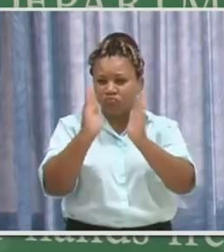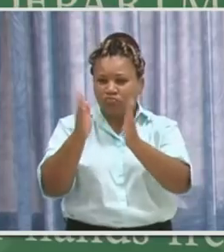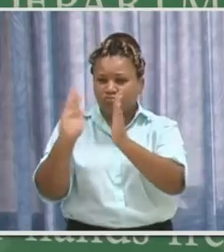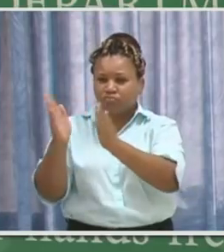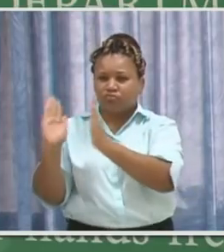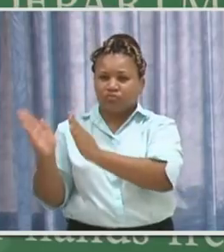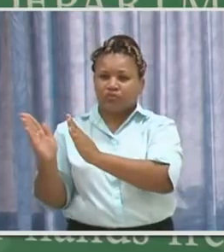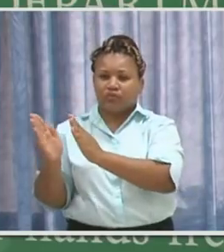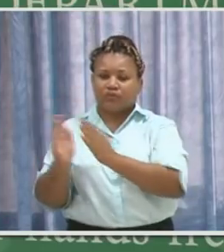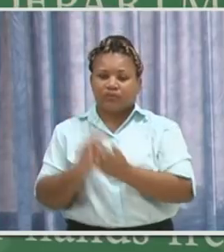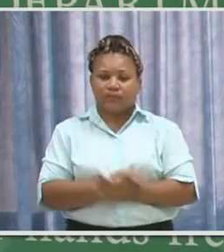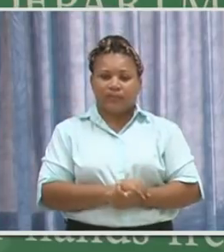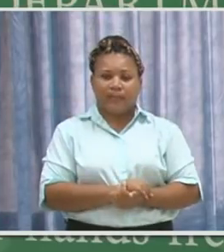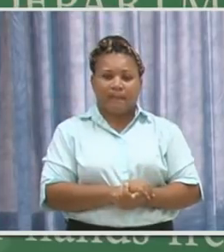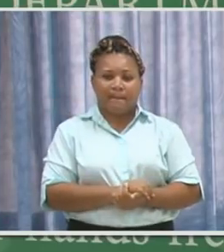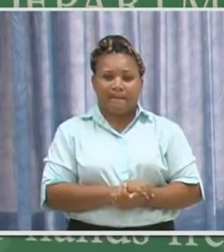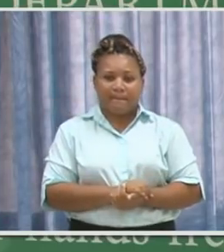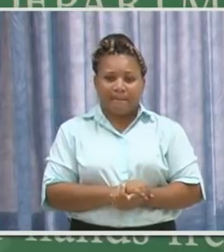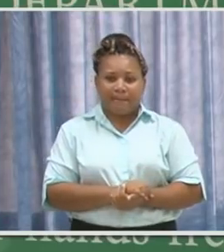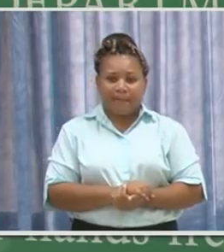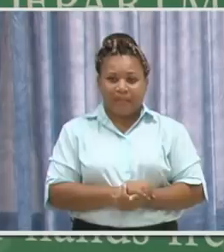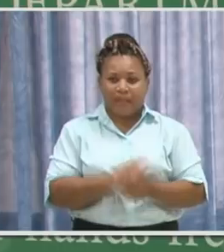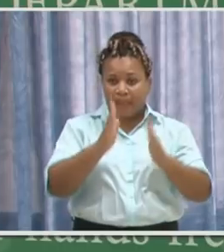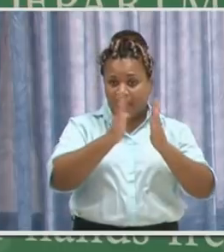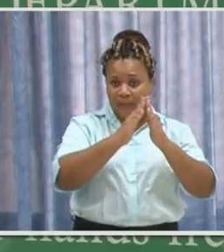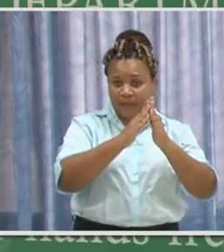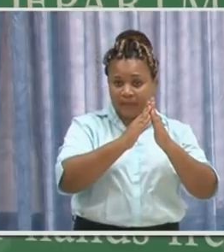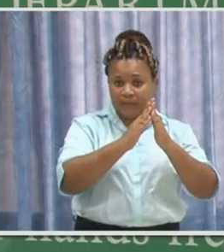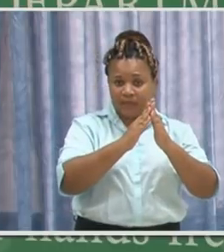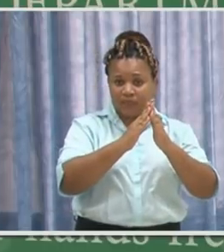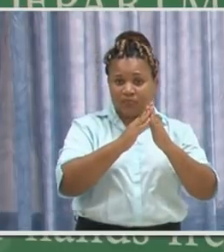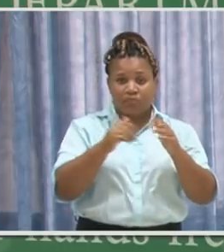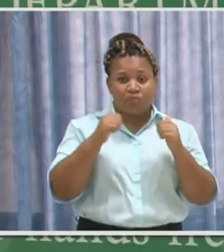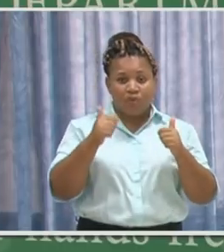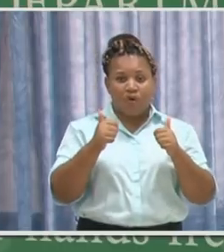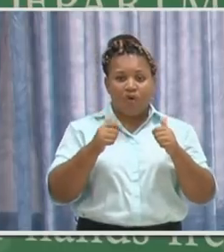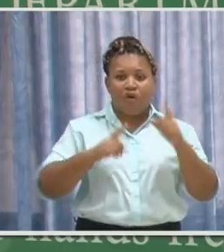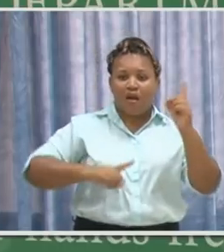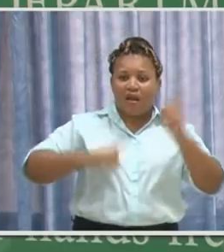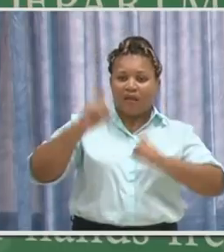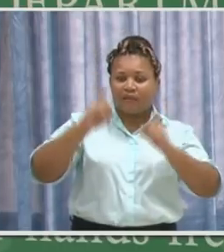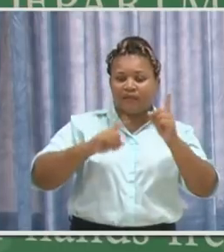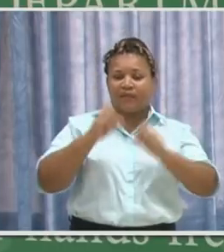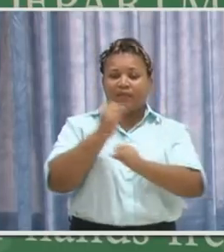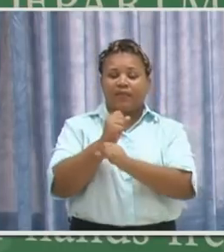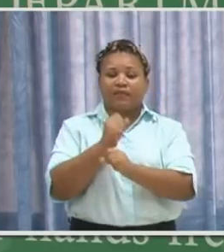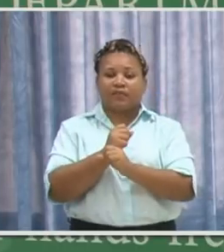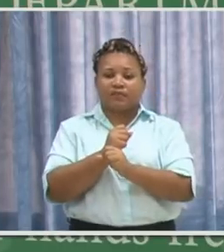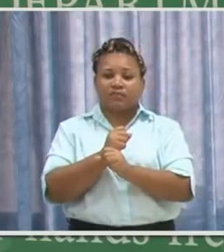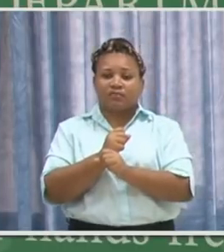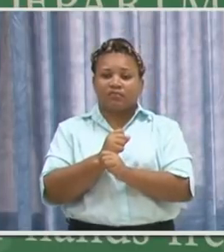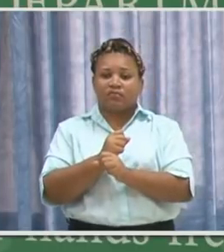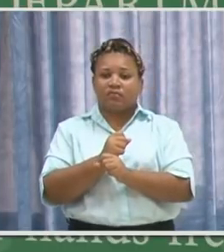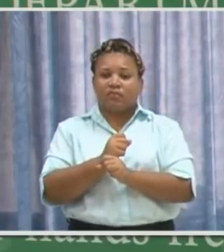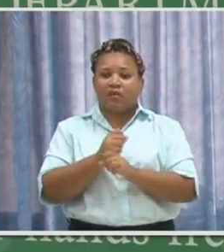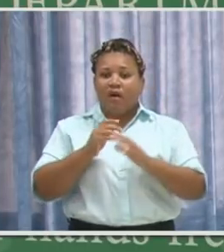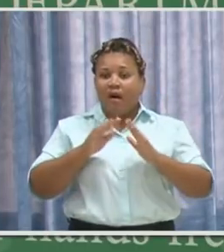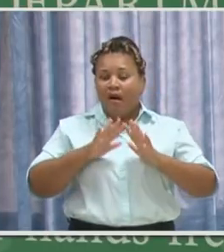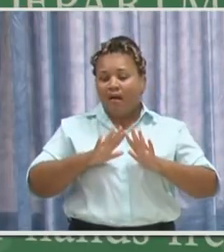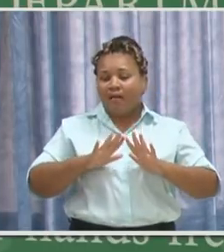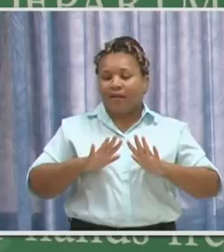travailler tranquillement en famille. On nous prie pour camarades, on nous prie pour vous autres, prie pour nous aussi tout, pour qu'ils nous continuent à travailler.